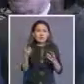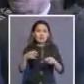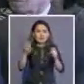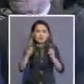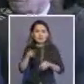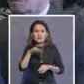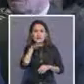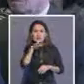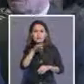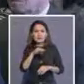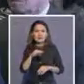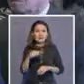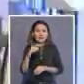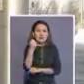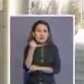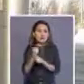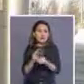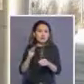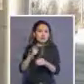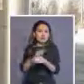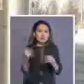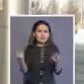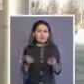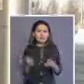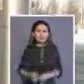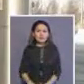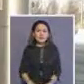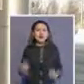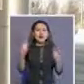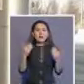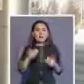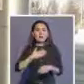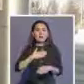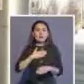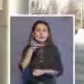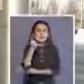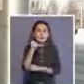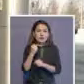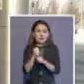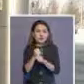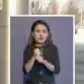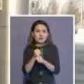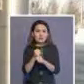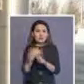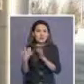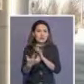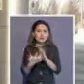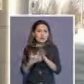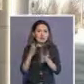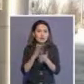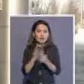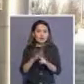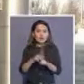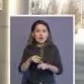білікті мамандармен толықтыру қажет. Мамандар жетіспей жатыр. Соған болашақ программасына қазір қазақстандық